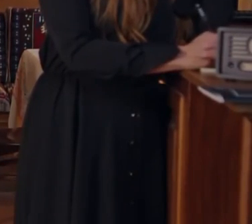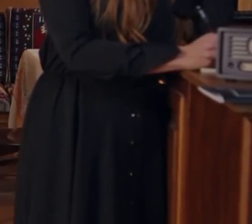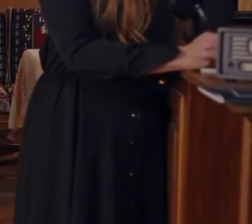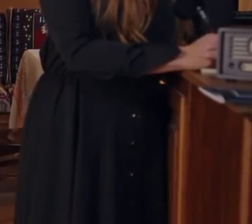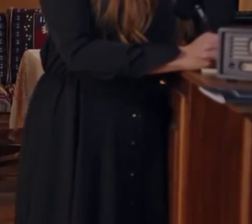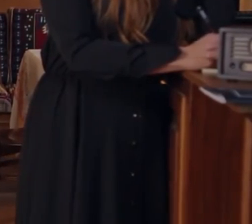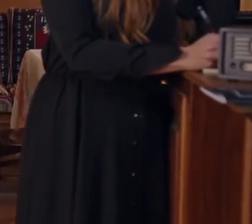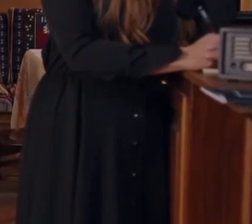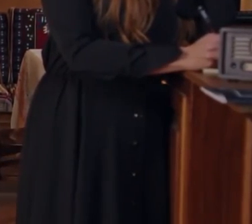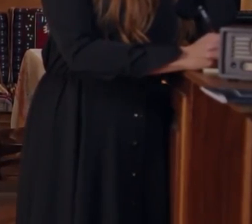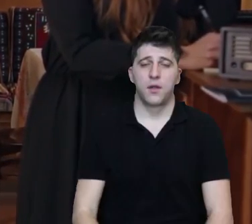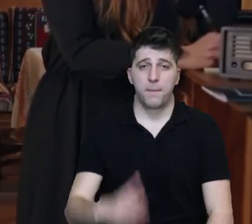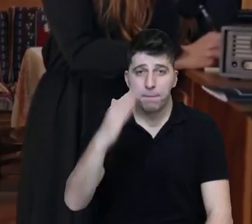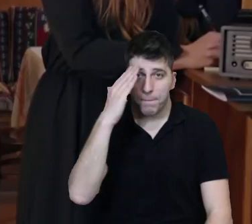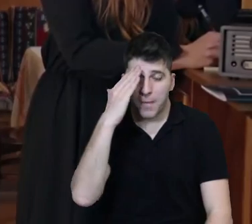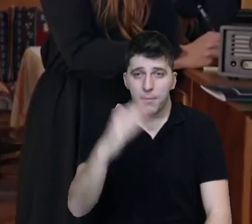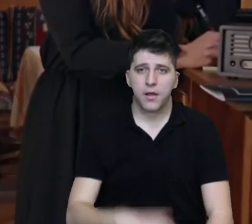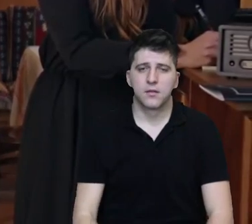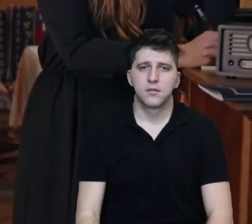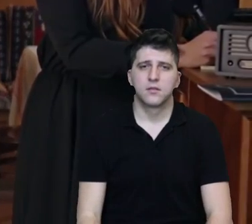Nalan geldi. Merhaba çocuklar.